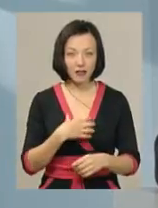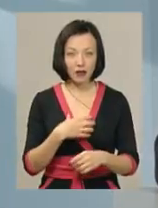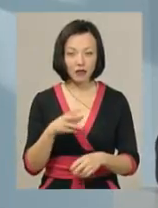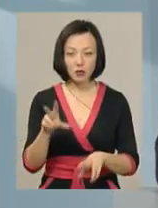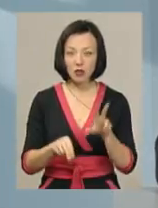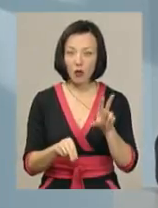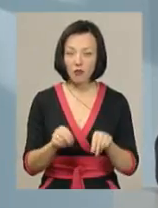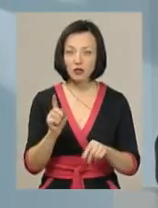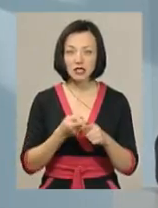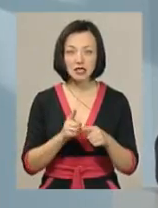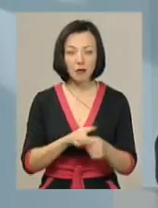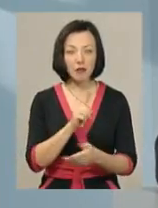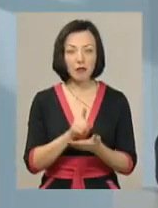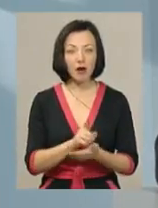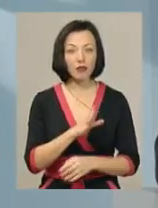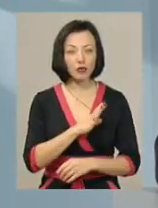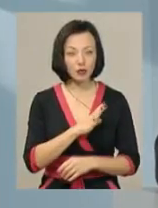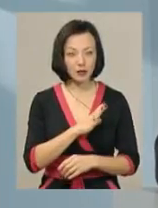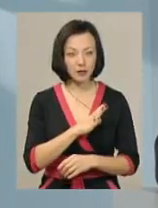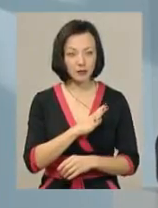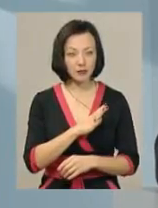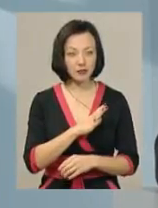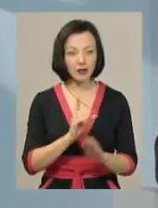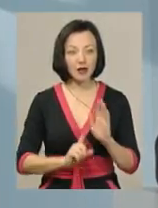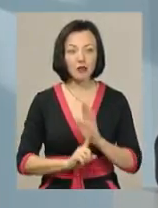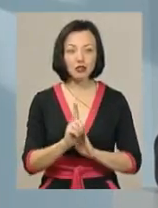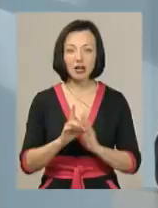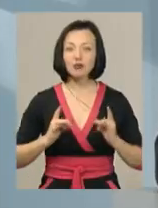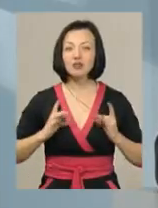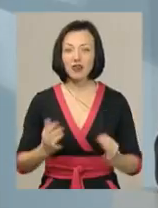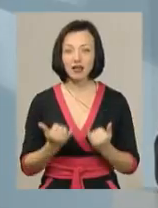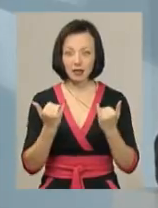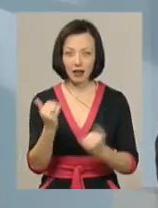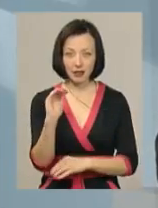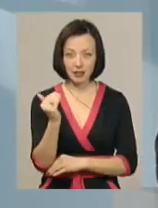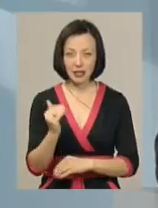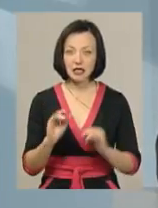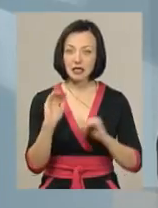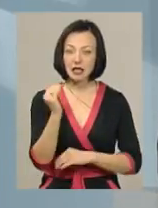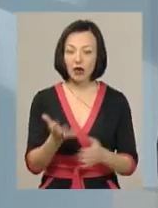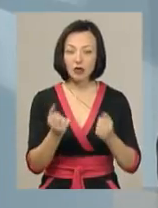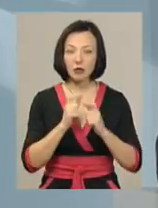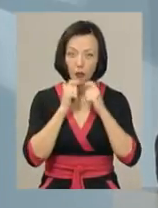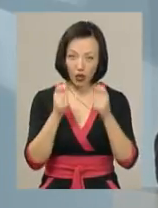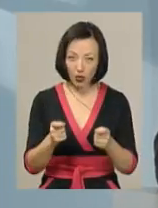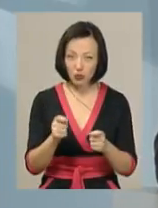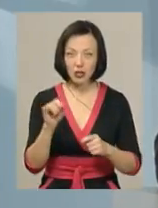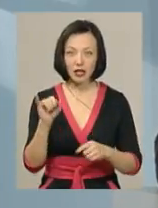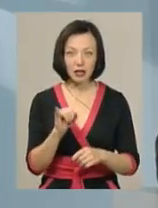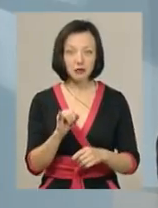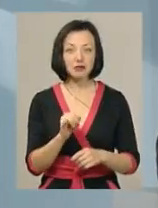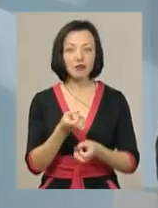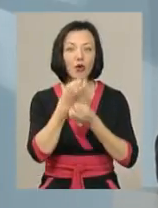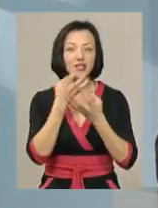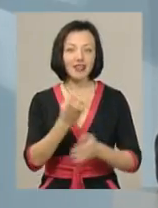розраховувати на те що це має бути початком свята для дитини тобто дитина отримує подарунок і в неї включаються